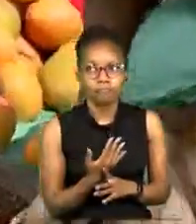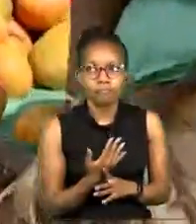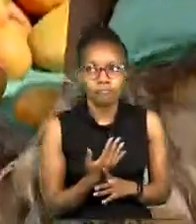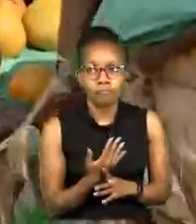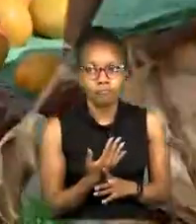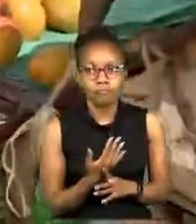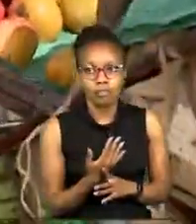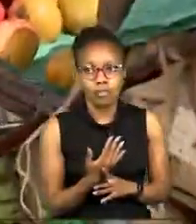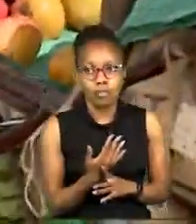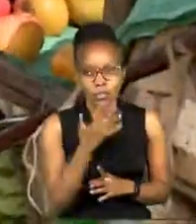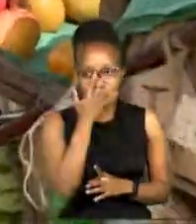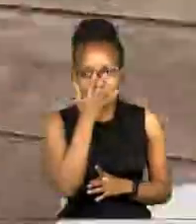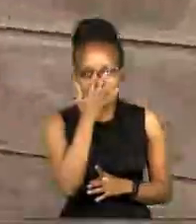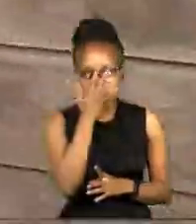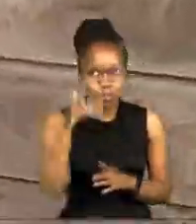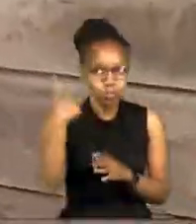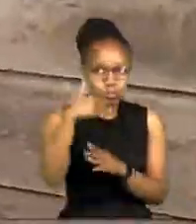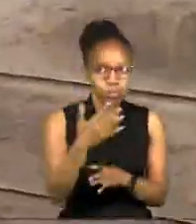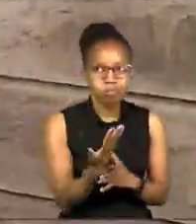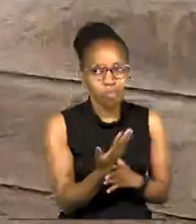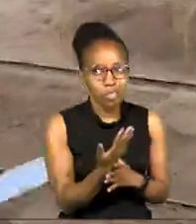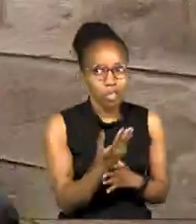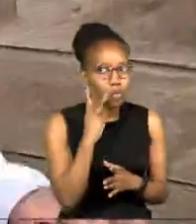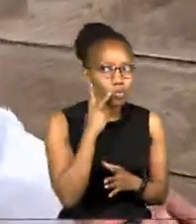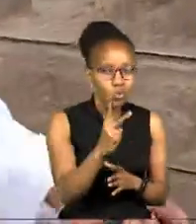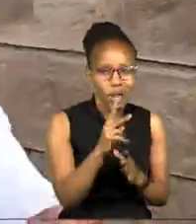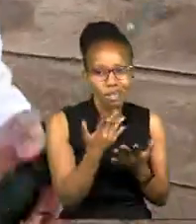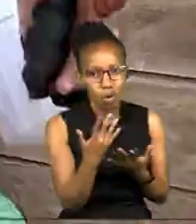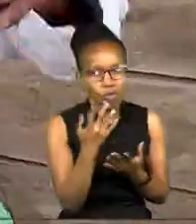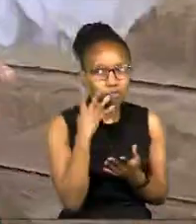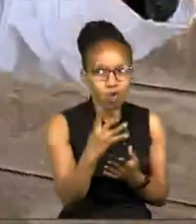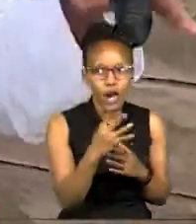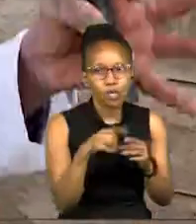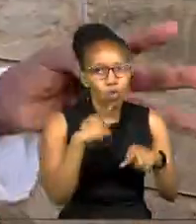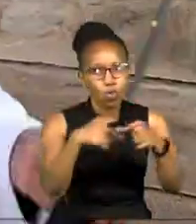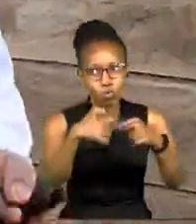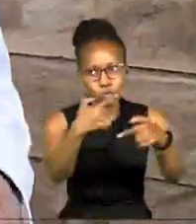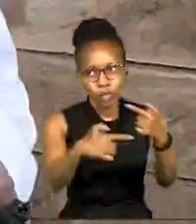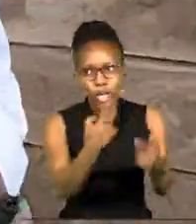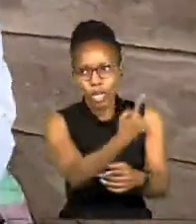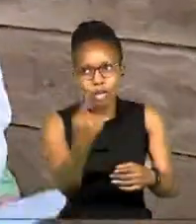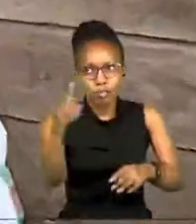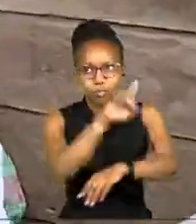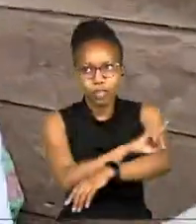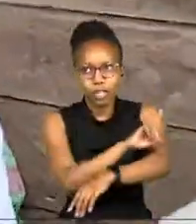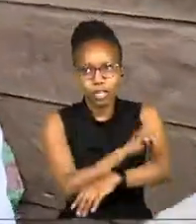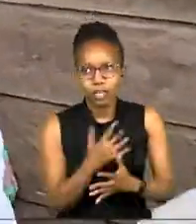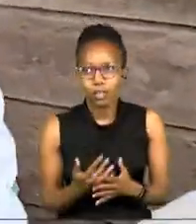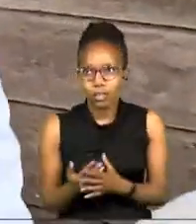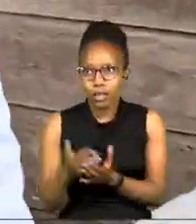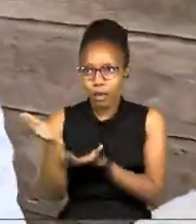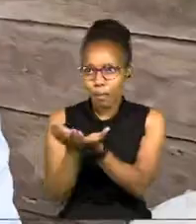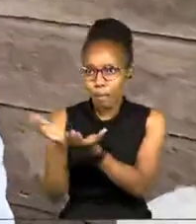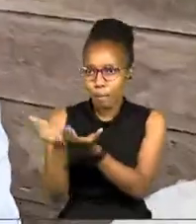Unaweza kuwa kila siku unaleta 300, 200, 400 hivyo kila siku sasa. Na hii